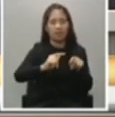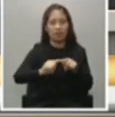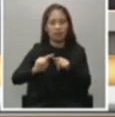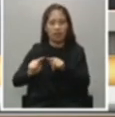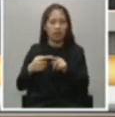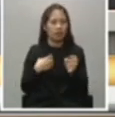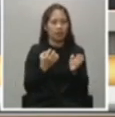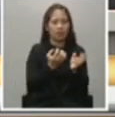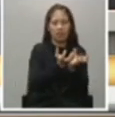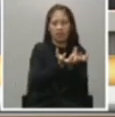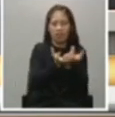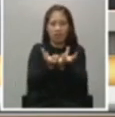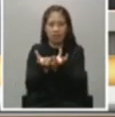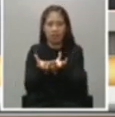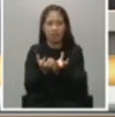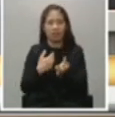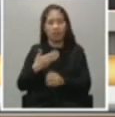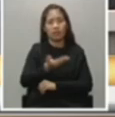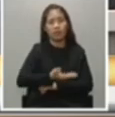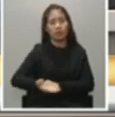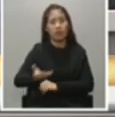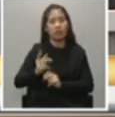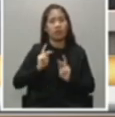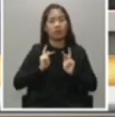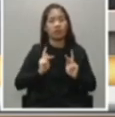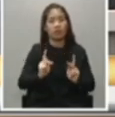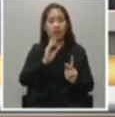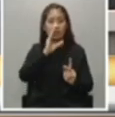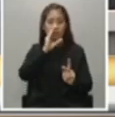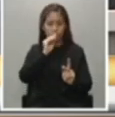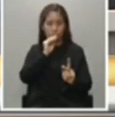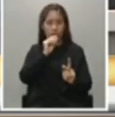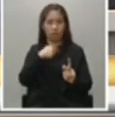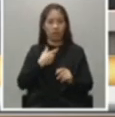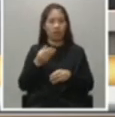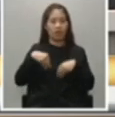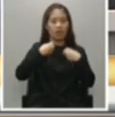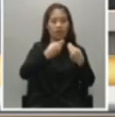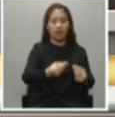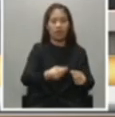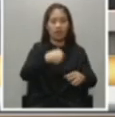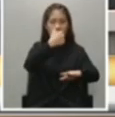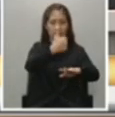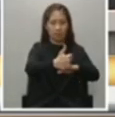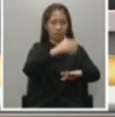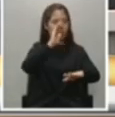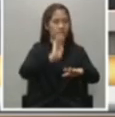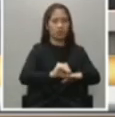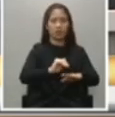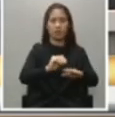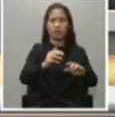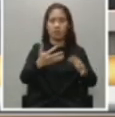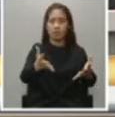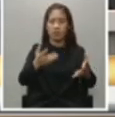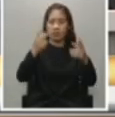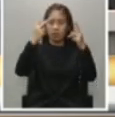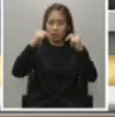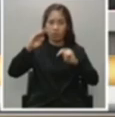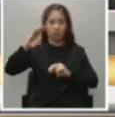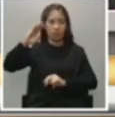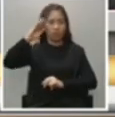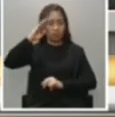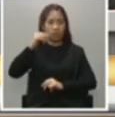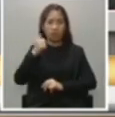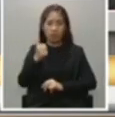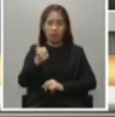ร้าเรายังจะกล้าฝากประเทศไว้ในกำมือของคนไร้ความสามารถอย่างพลเอกประยุทธ์จันทร์โอช